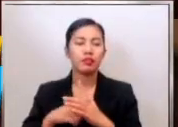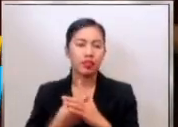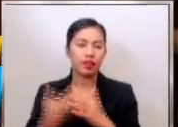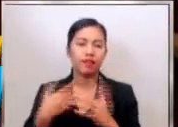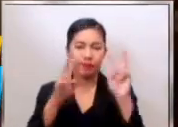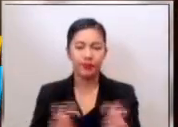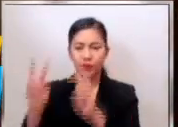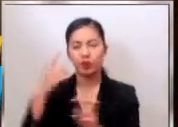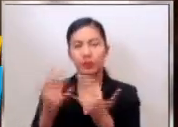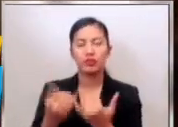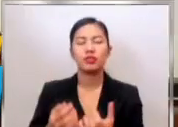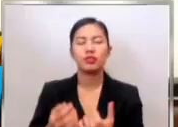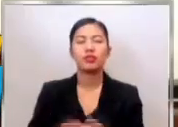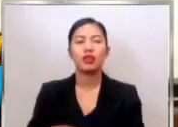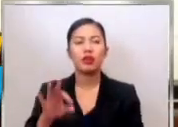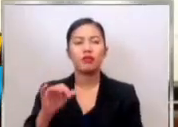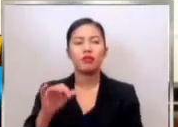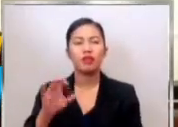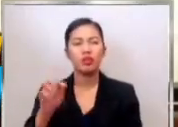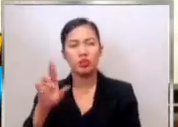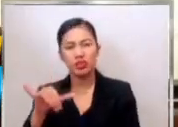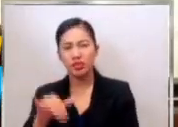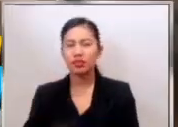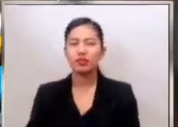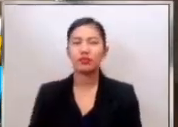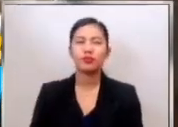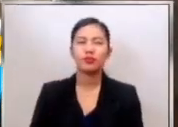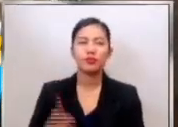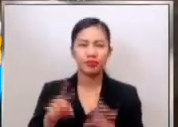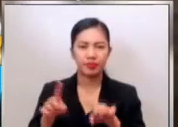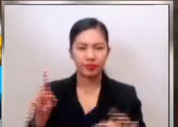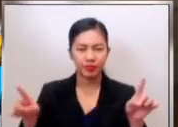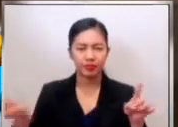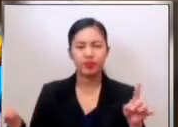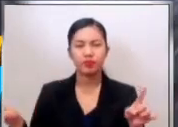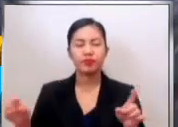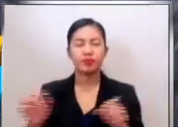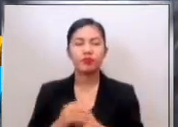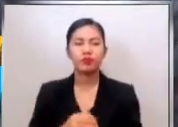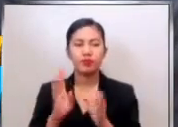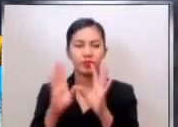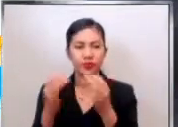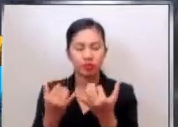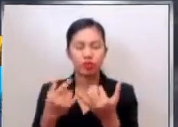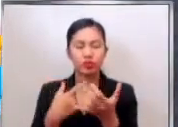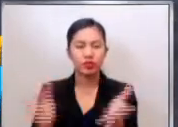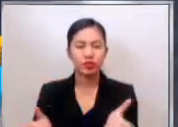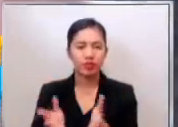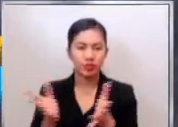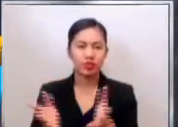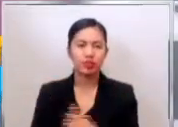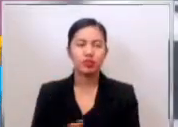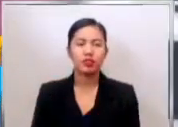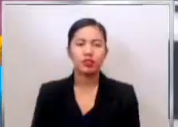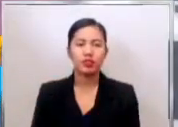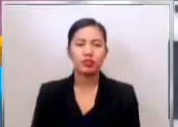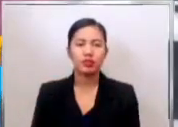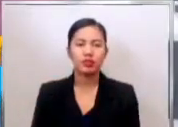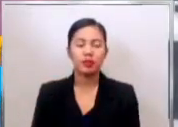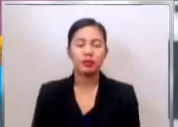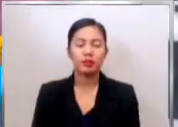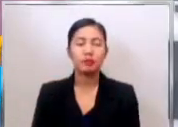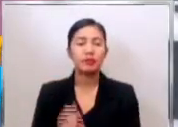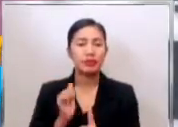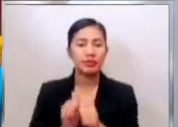mga warehouses, sa mga iba pang mga paggawaan para ma-discourage natin yung paglaganap ng mga no vaccine, no